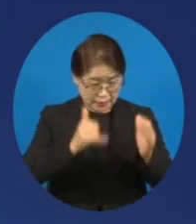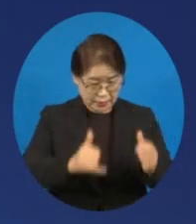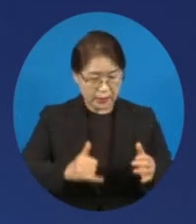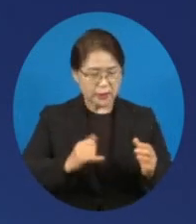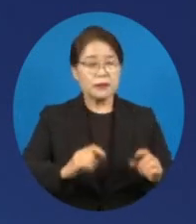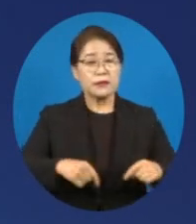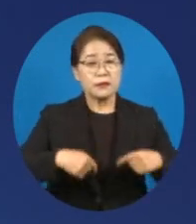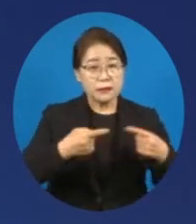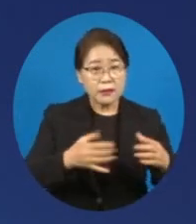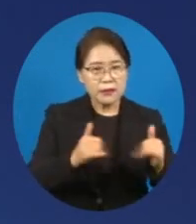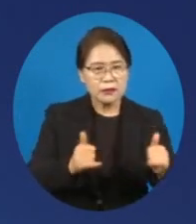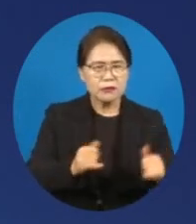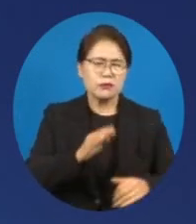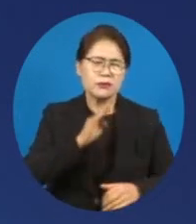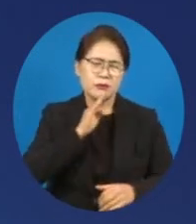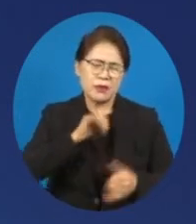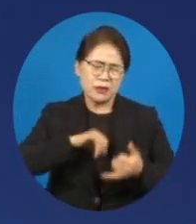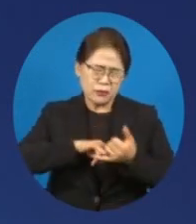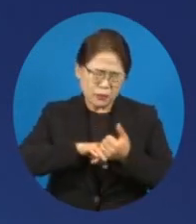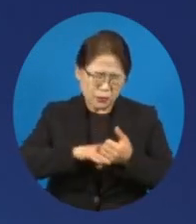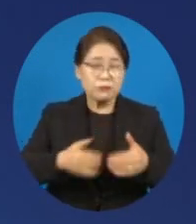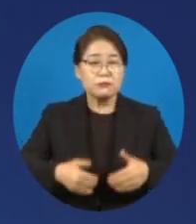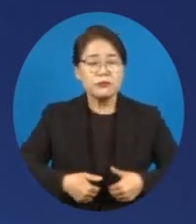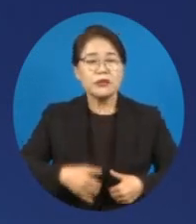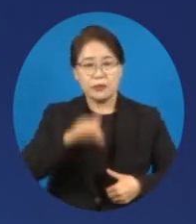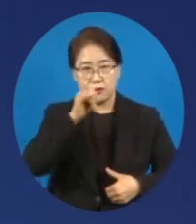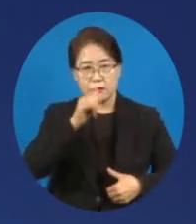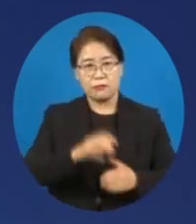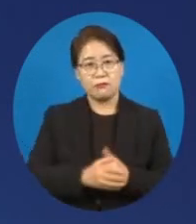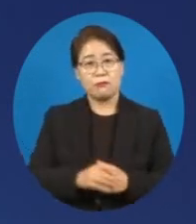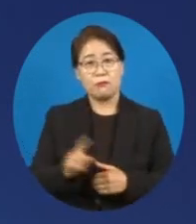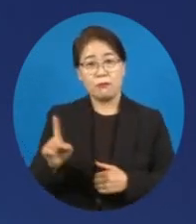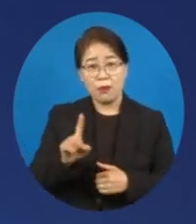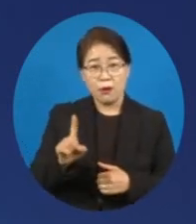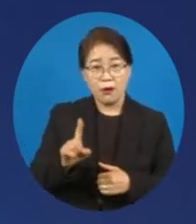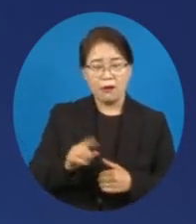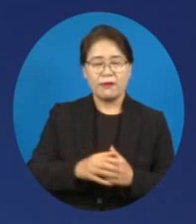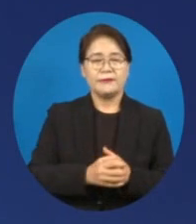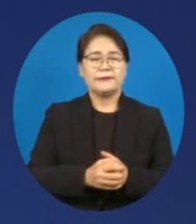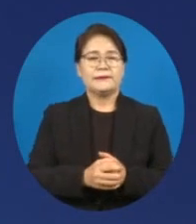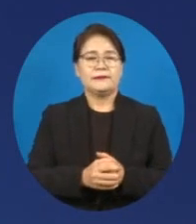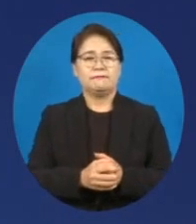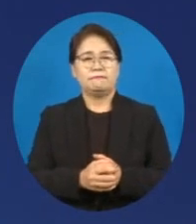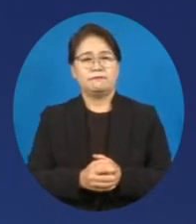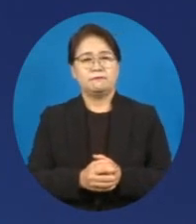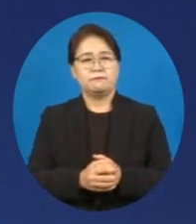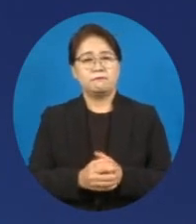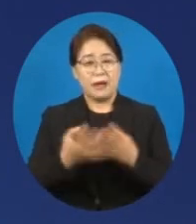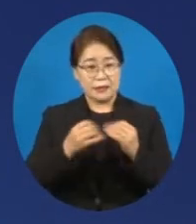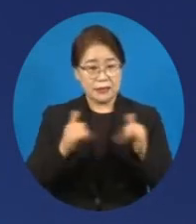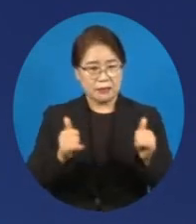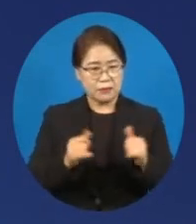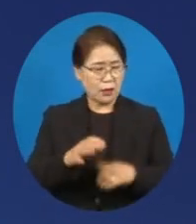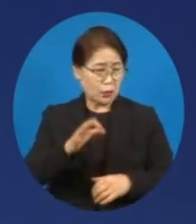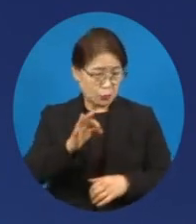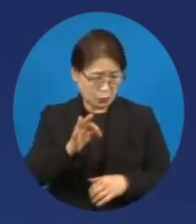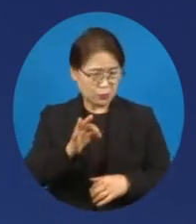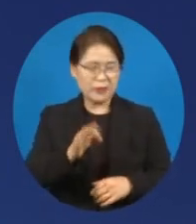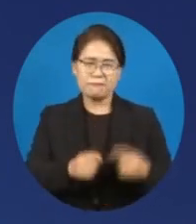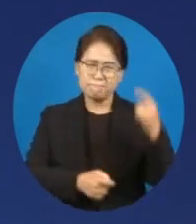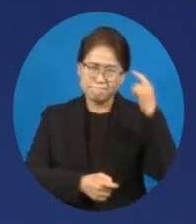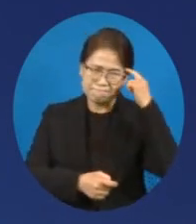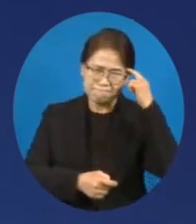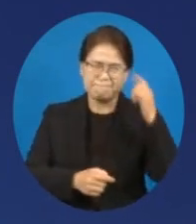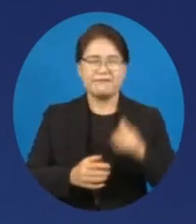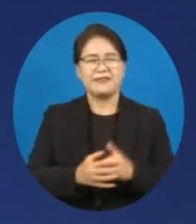자에게는 정말 반드시 필요한게 있는데 여러분 그게 뭐라고 생각하세요 많은 분들은 돈일 거라고 생각하죠